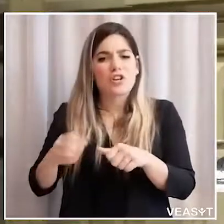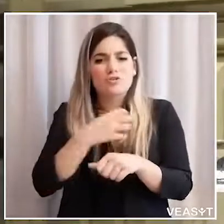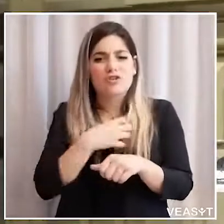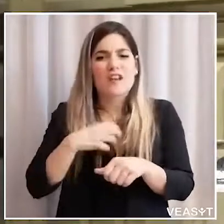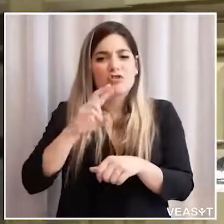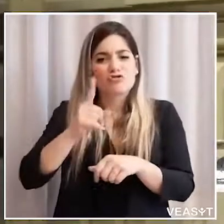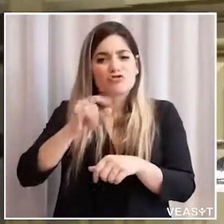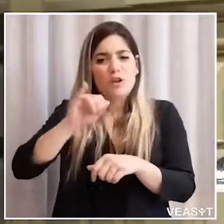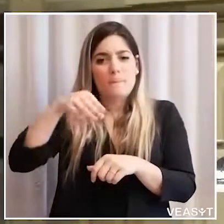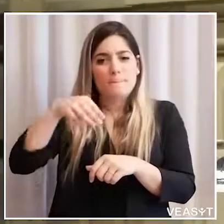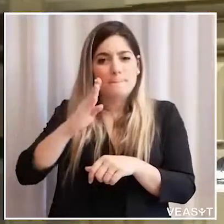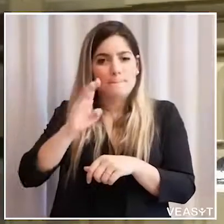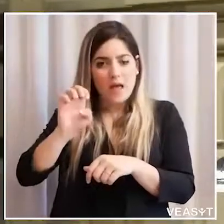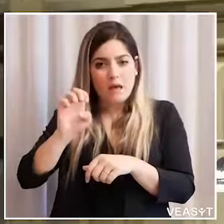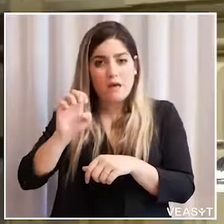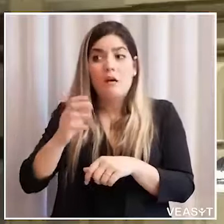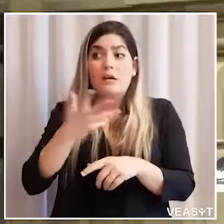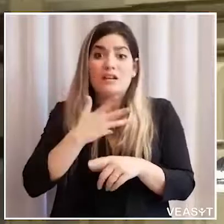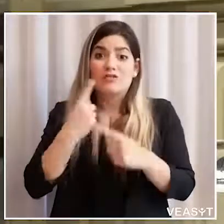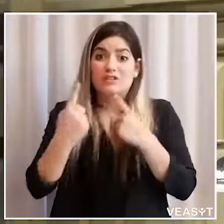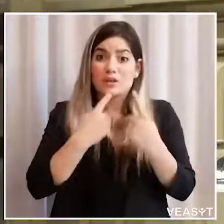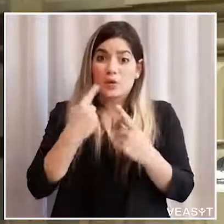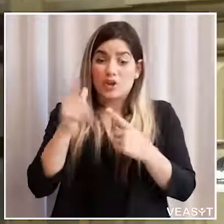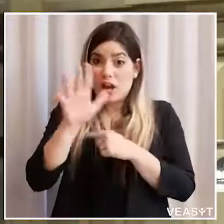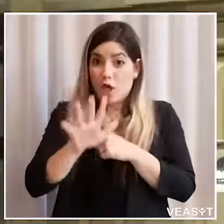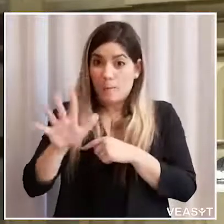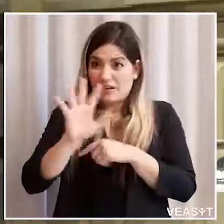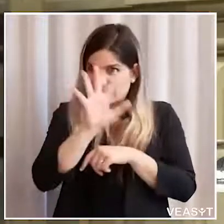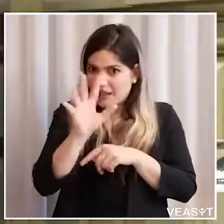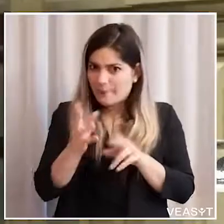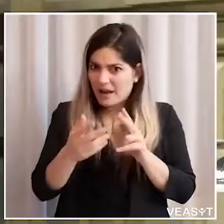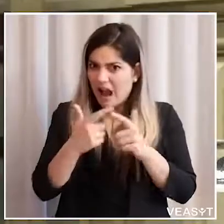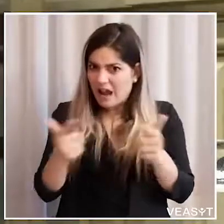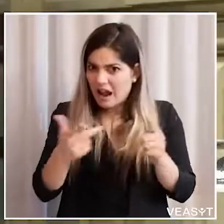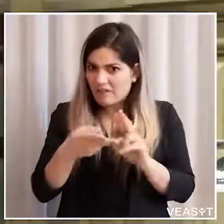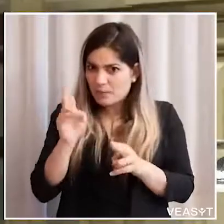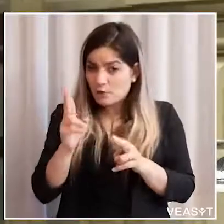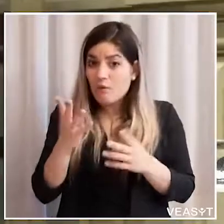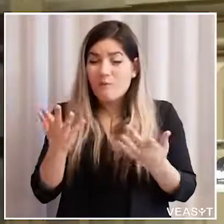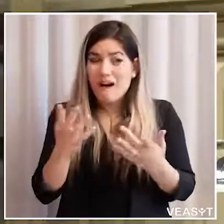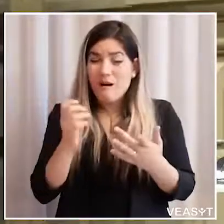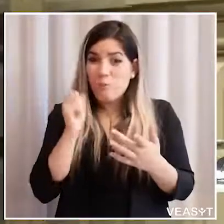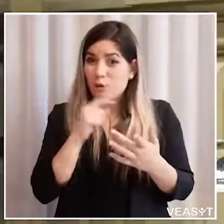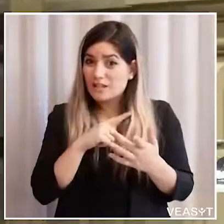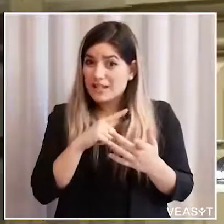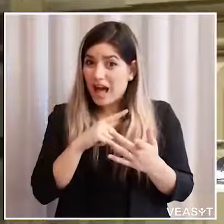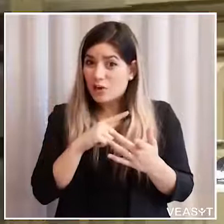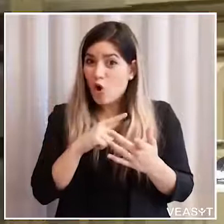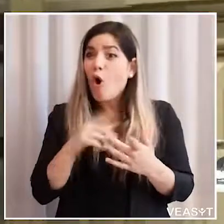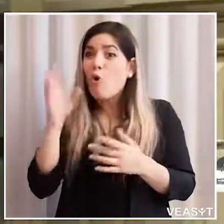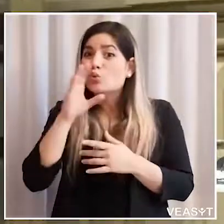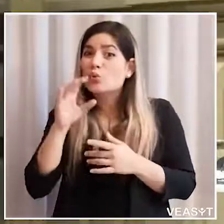scientifica la gimbe la situazione in lombardia sarebbe più grave di quella dichiarata la provincia di bolzano non teme di accogliere i turisti